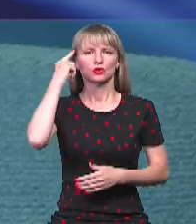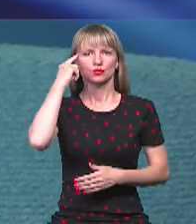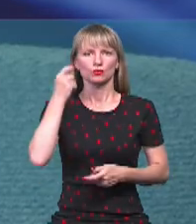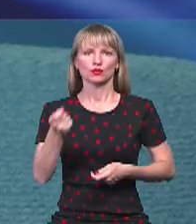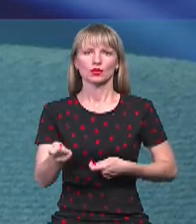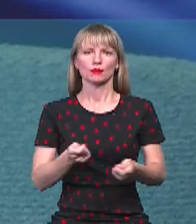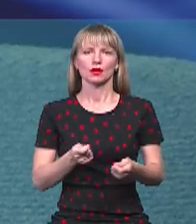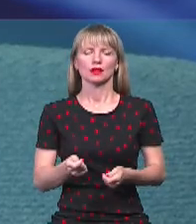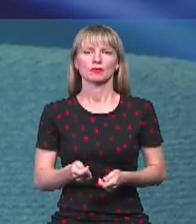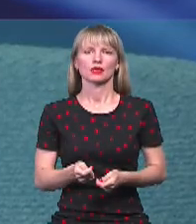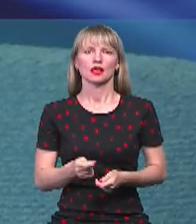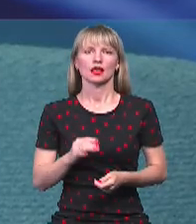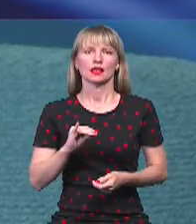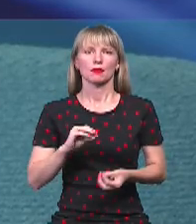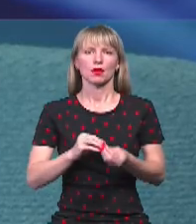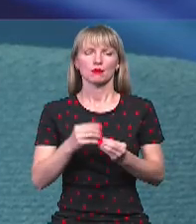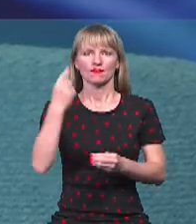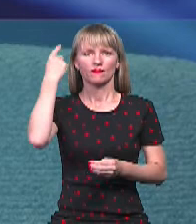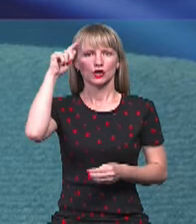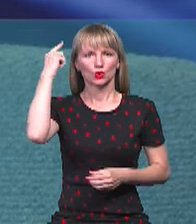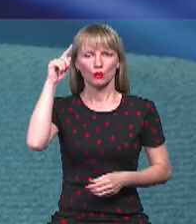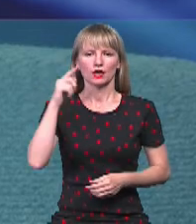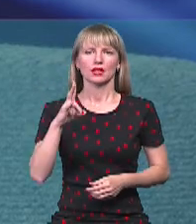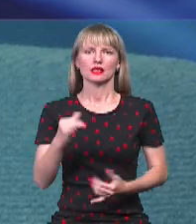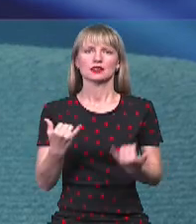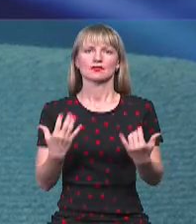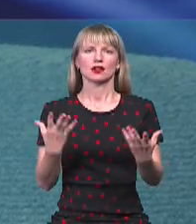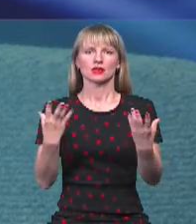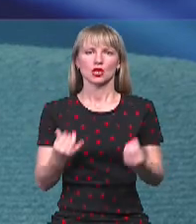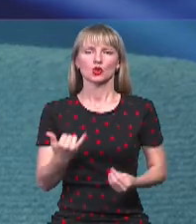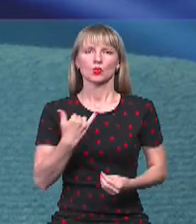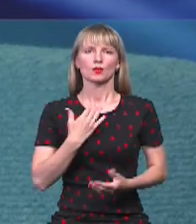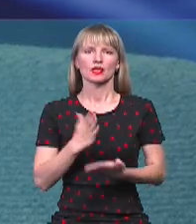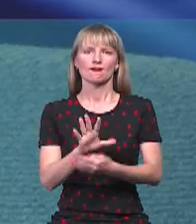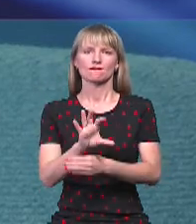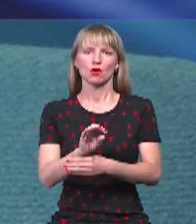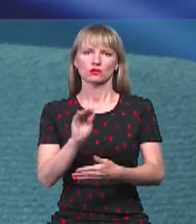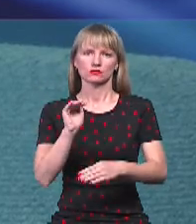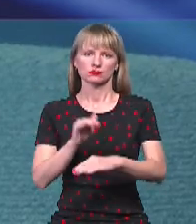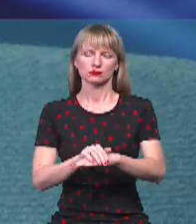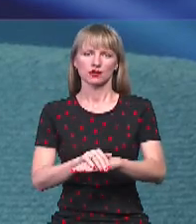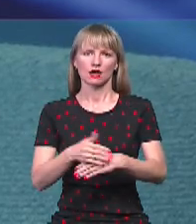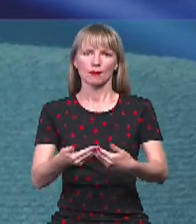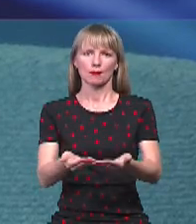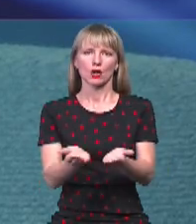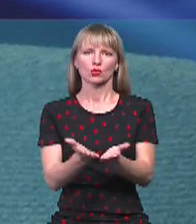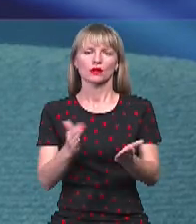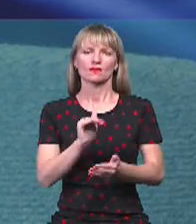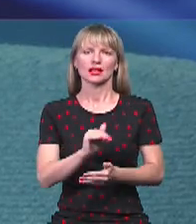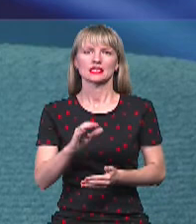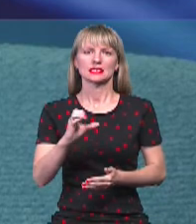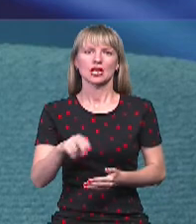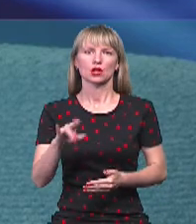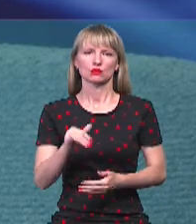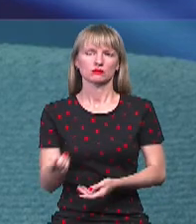департаменту, хто звітував від департаменту. То есть проблема надумана. Хотя на сегодняшний день у меня есть фотофиксация блюд, которые в детском